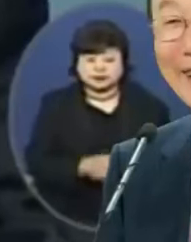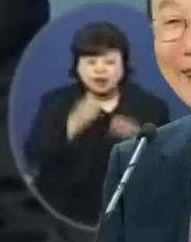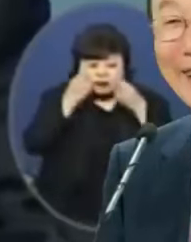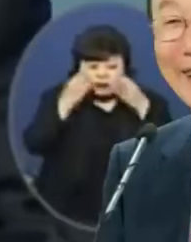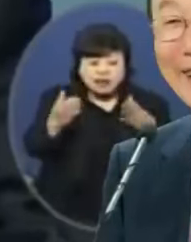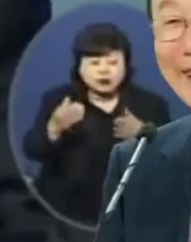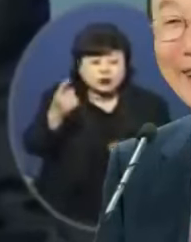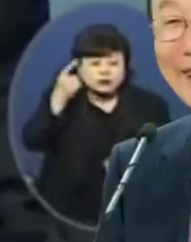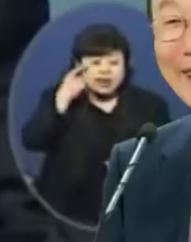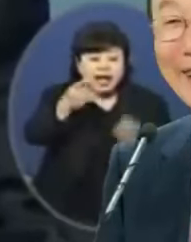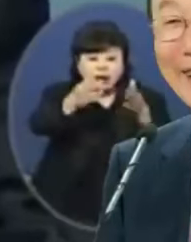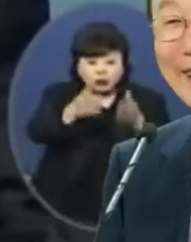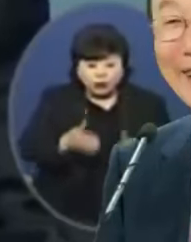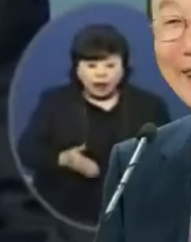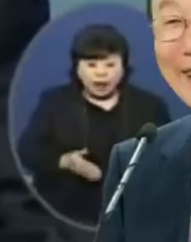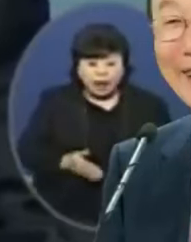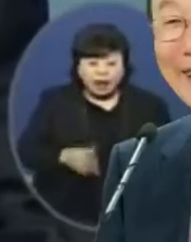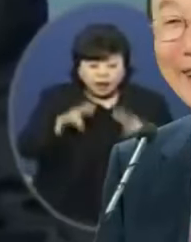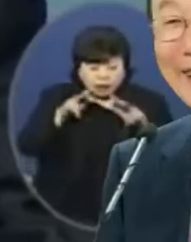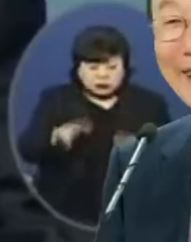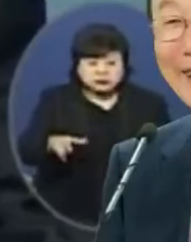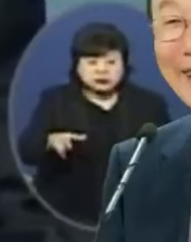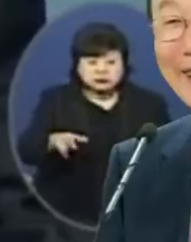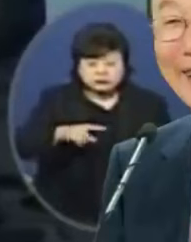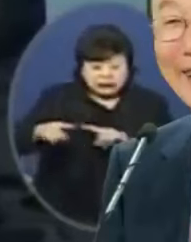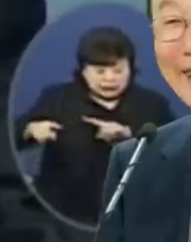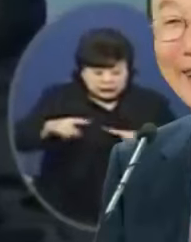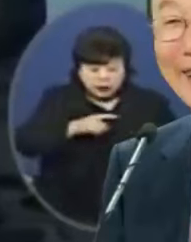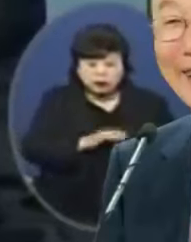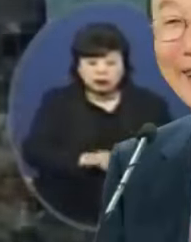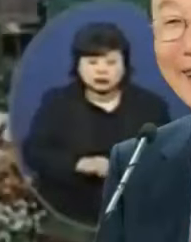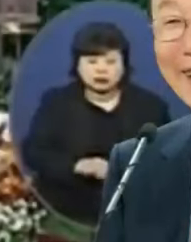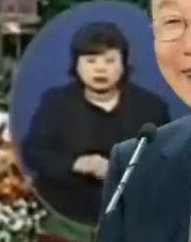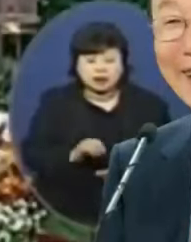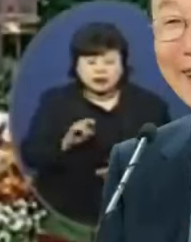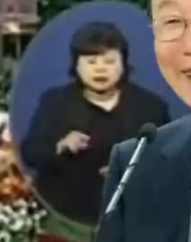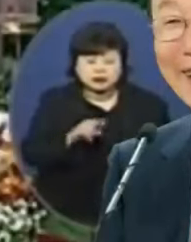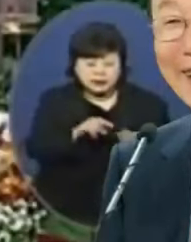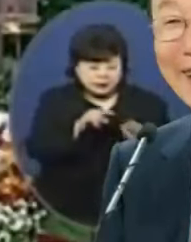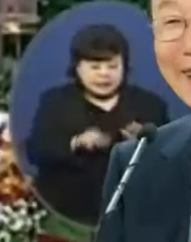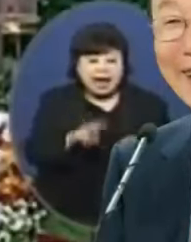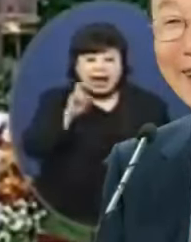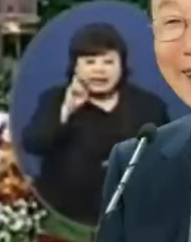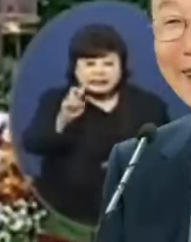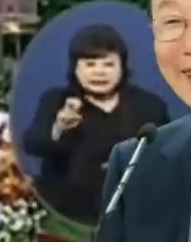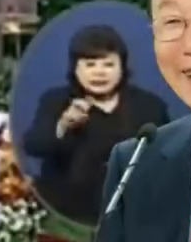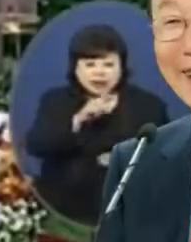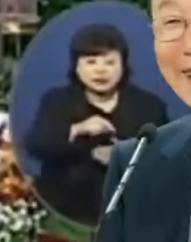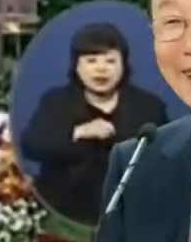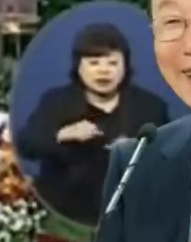새로운 생각을 통해서 현실을 다스리는 것입니다. 에베소 3장 20절에 우리 가운데